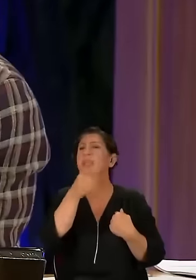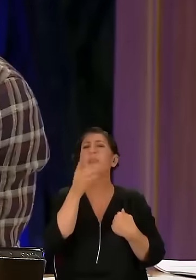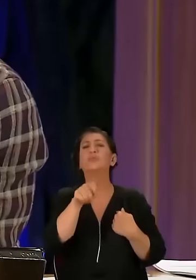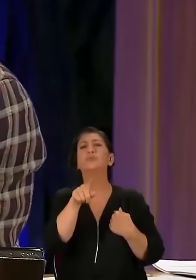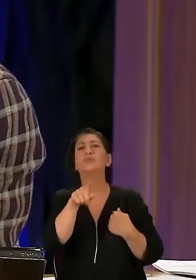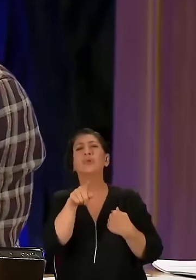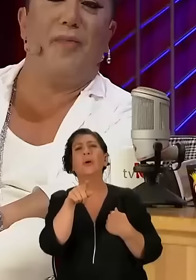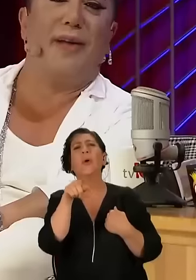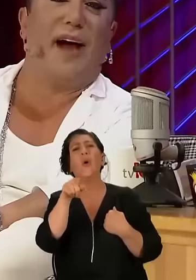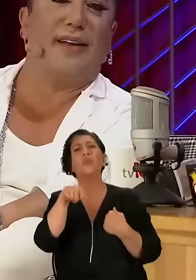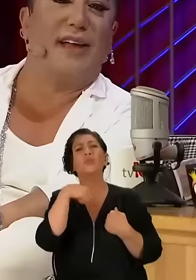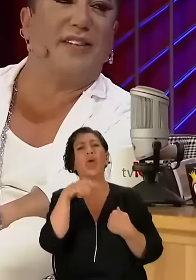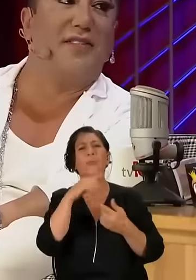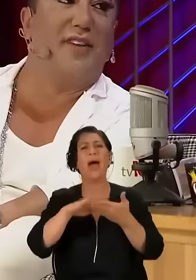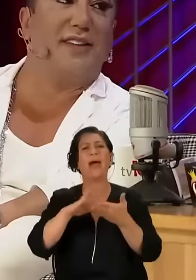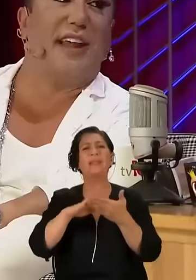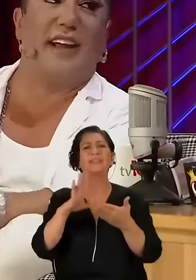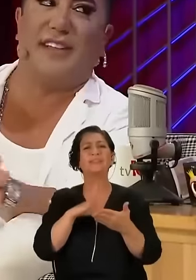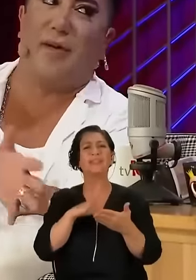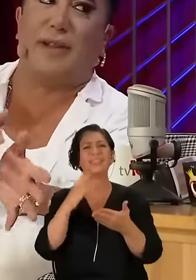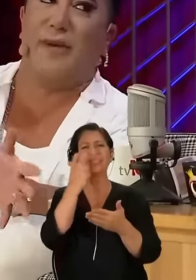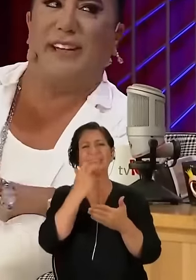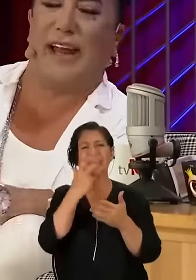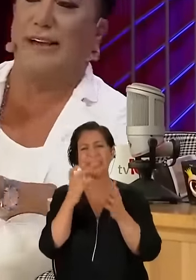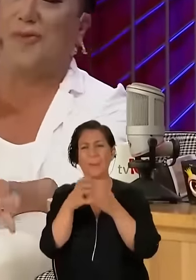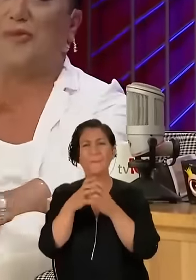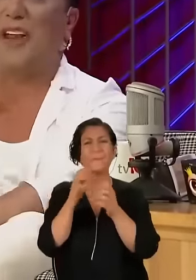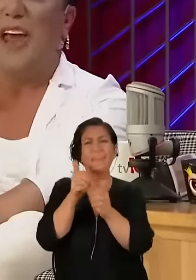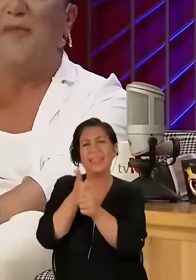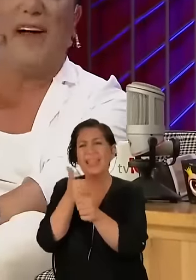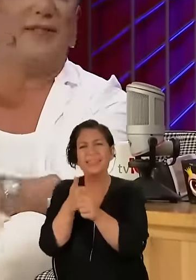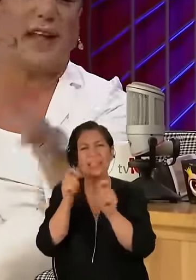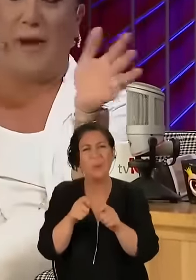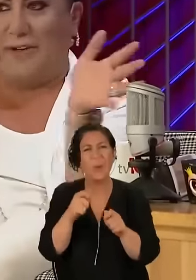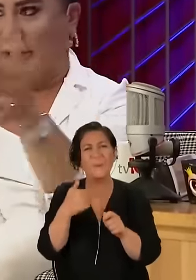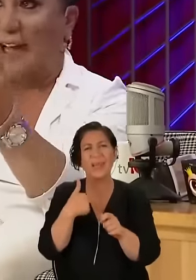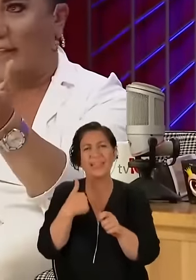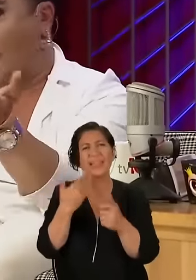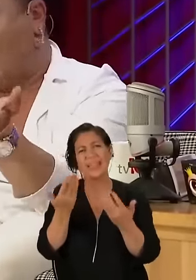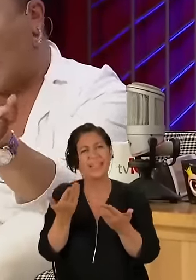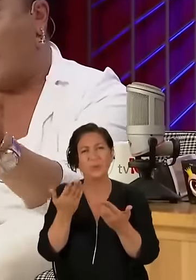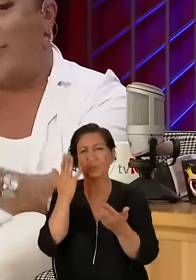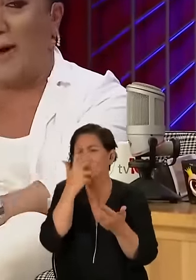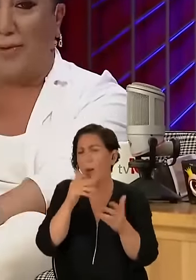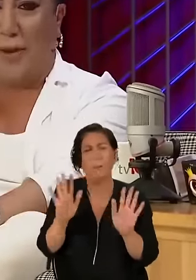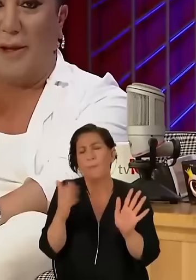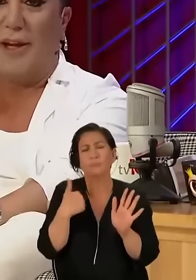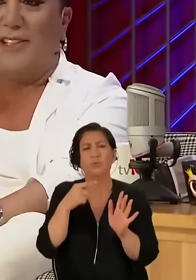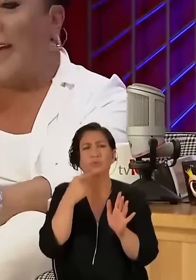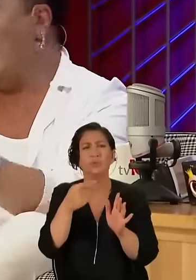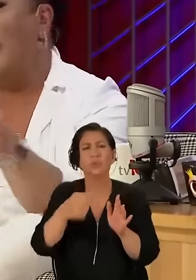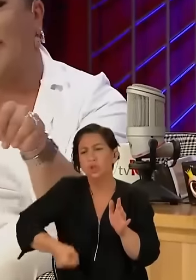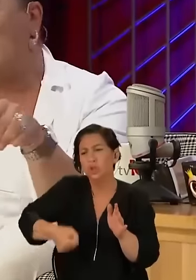yapıyordun o sırada? O dönem arkadaşlarım vardı. Sanat camiada menajerlik yapıyorlar. Ben tabiri caizse hiç utanmam ben